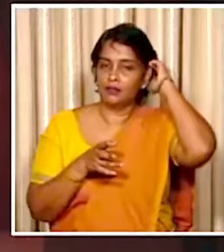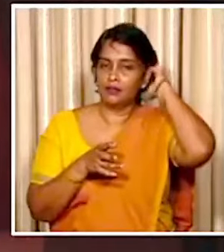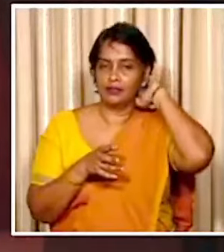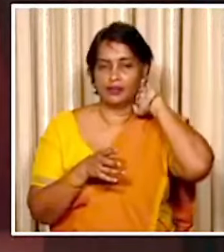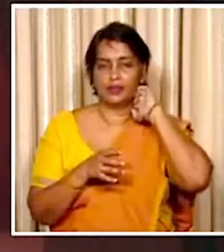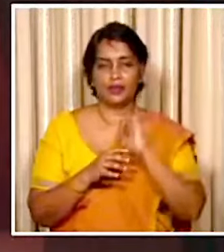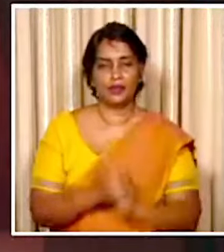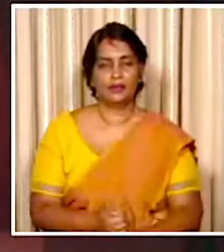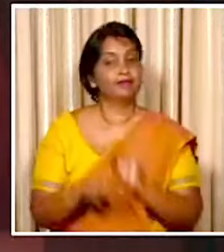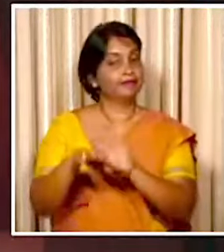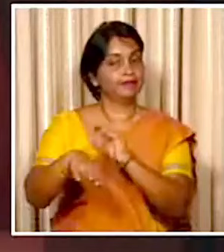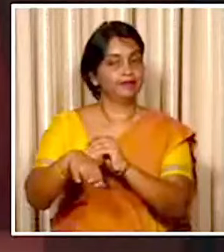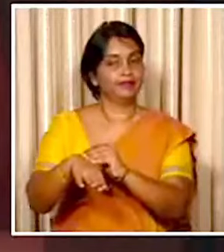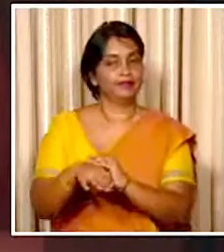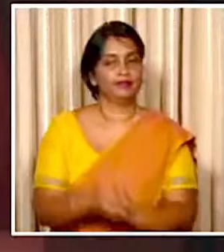ගරු අමාත්‍යතුමා